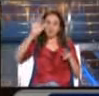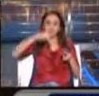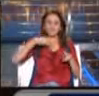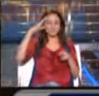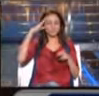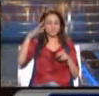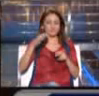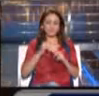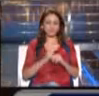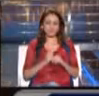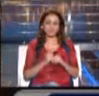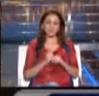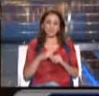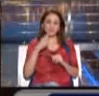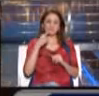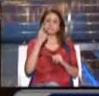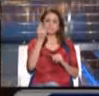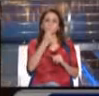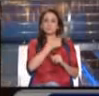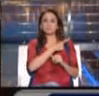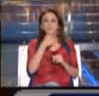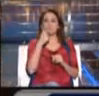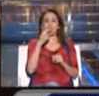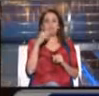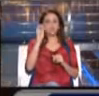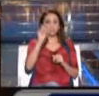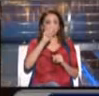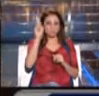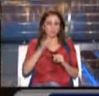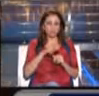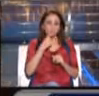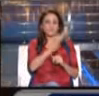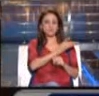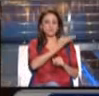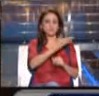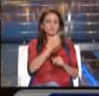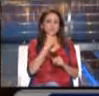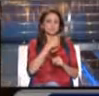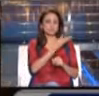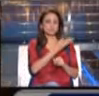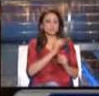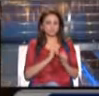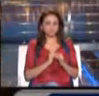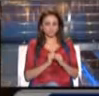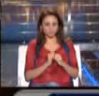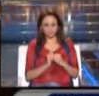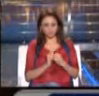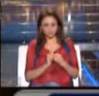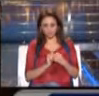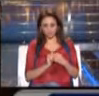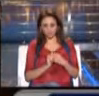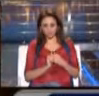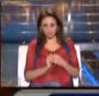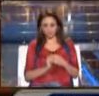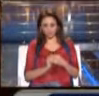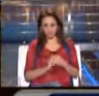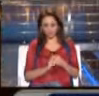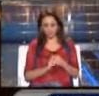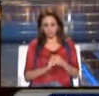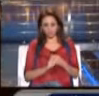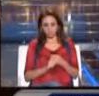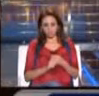لي قبل ما اقفل معاك, كابتن خالد له تعقيب وكابتن نادر له تعقيب, اتفضل كابتن خالد. والله بص انا يعني طبعا كل